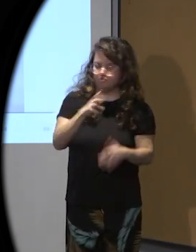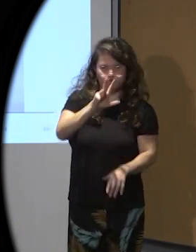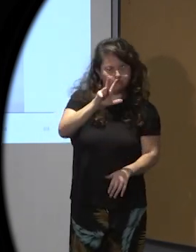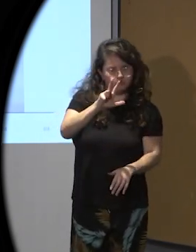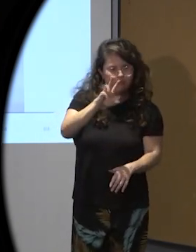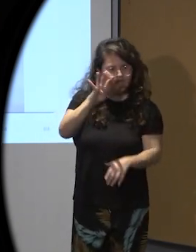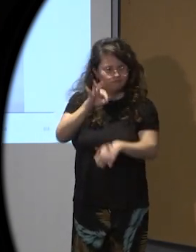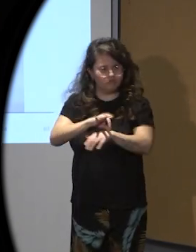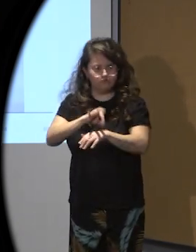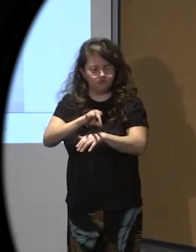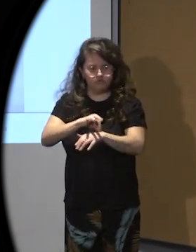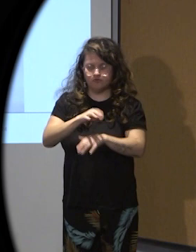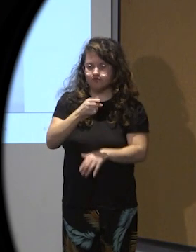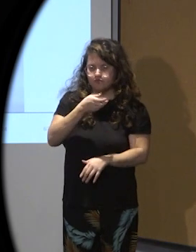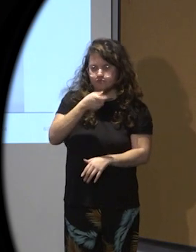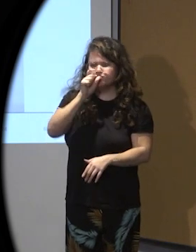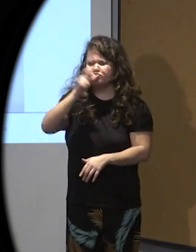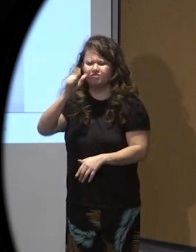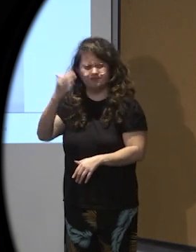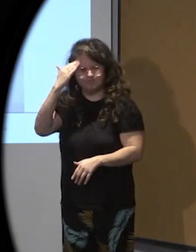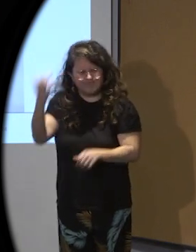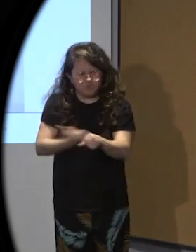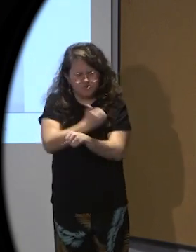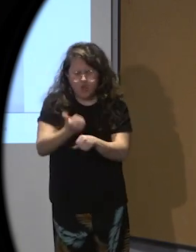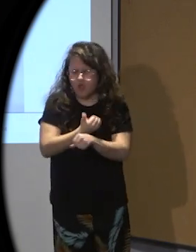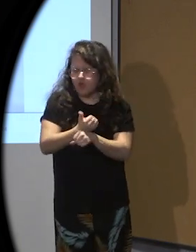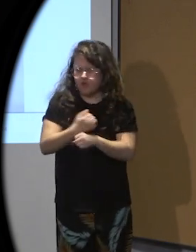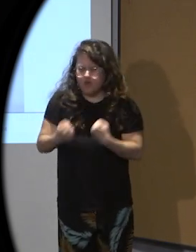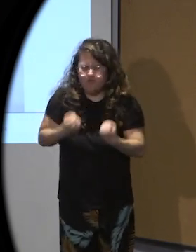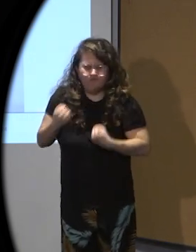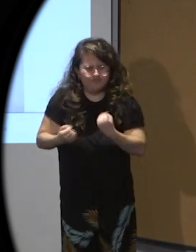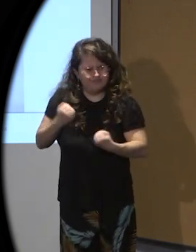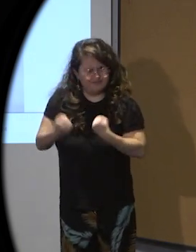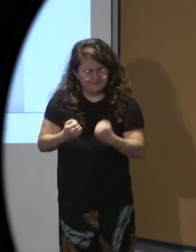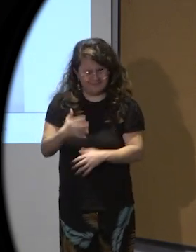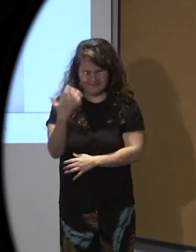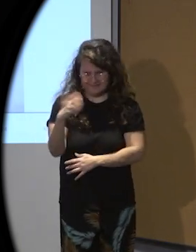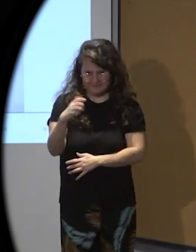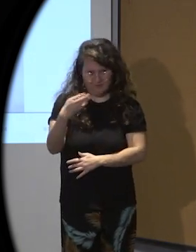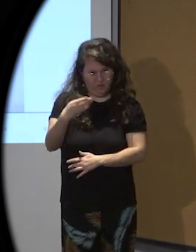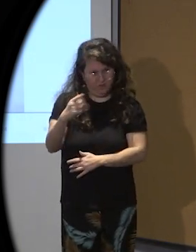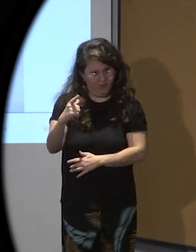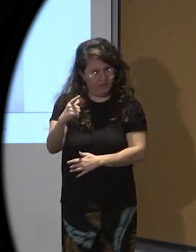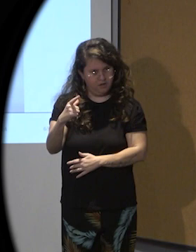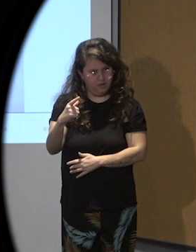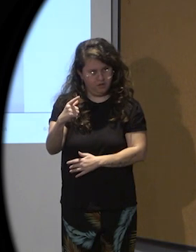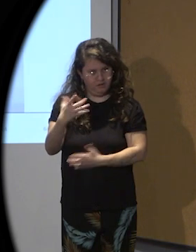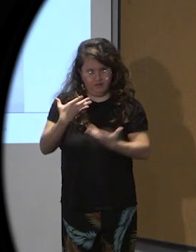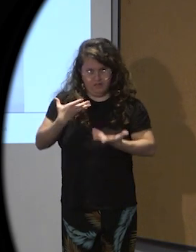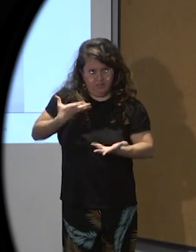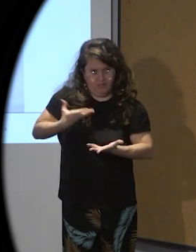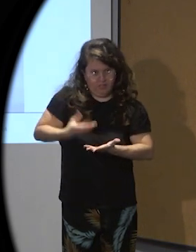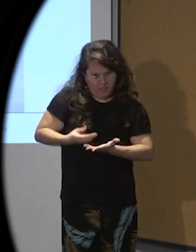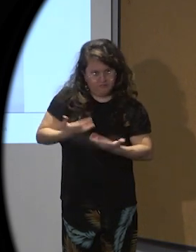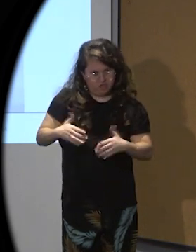d'activité d'endurance modérée, il y a déjà eu une consommation de 500 ml. À partir d'une heure d'activité,